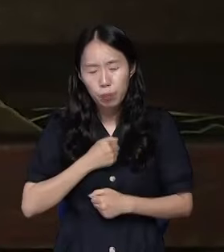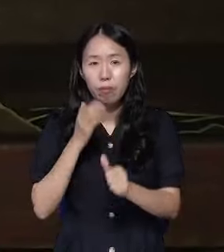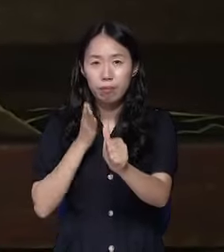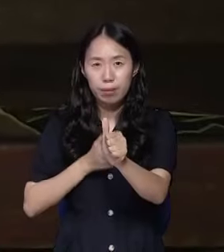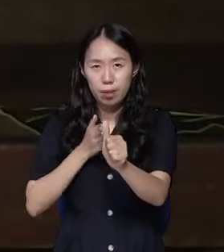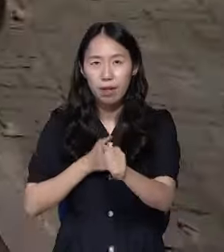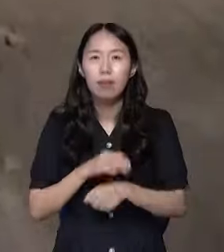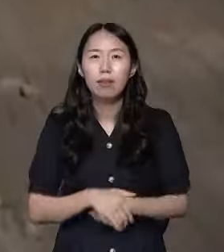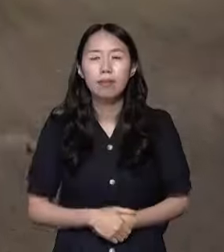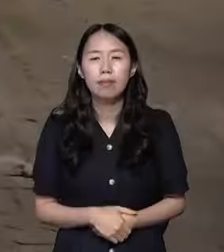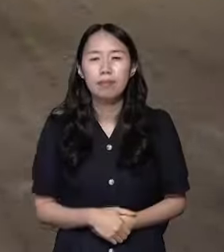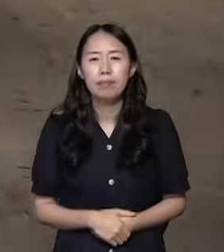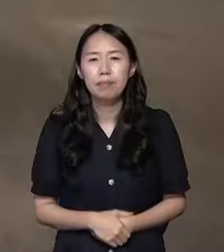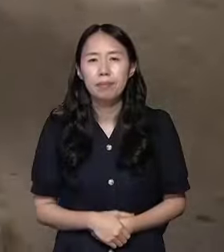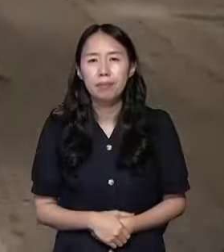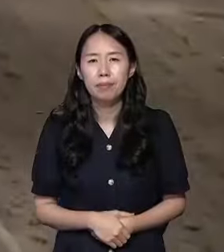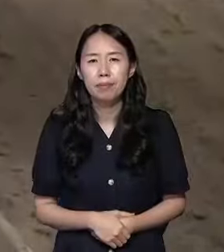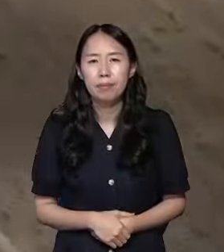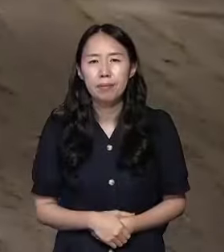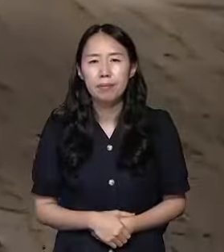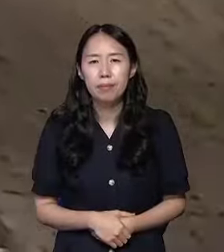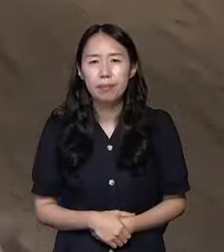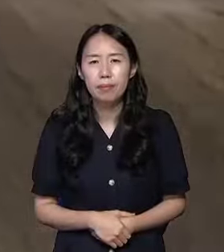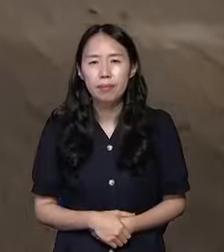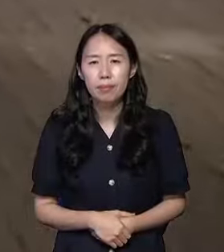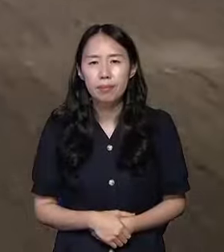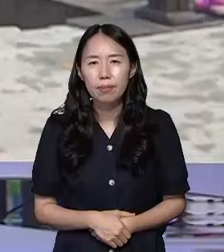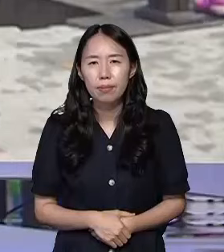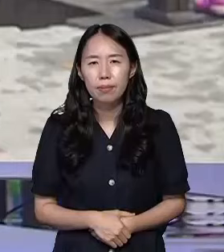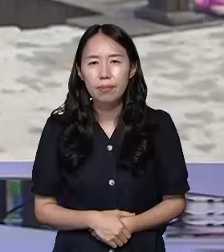당부했습니다. KBC 임경섭입니다.